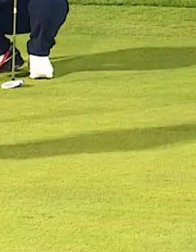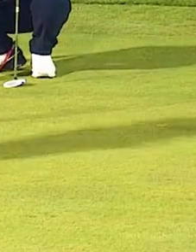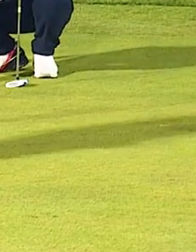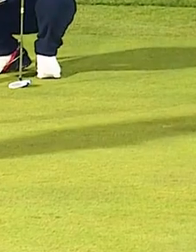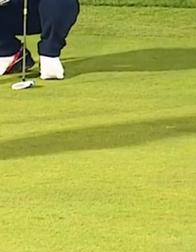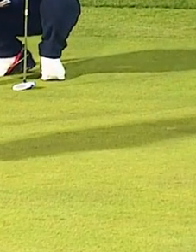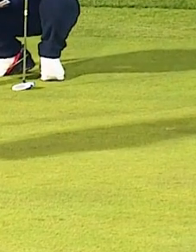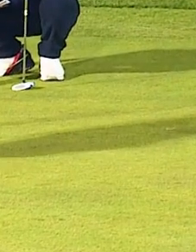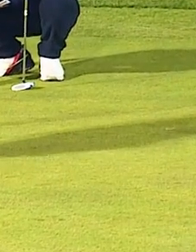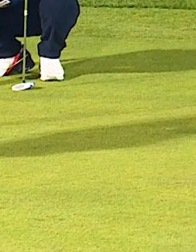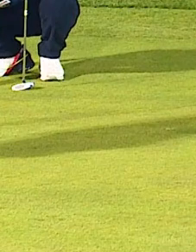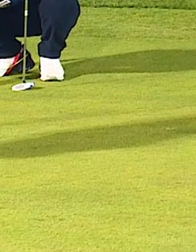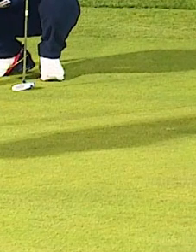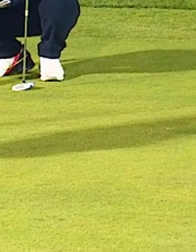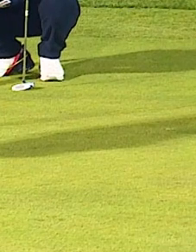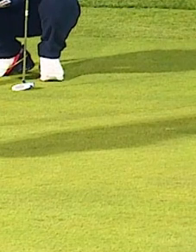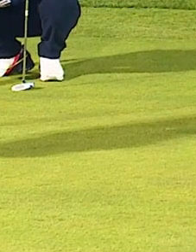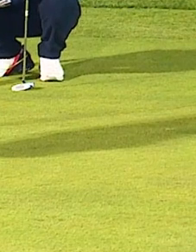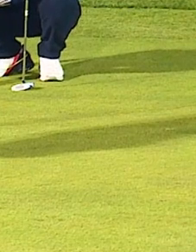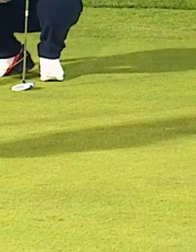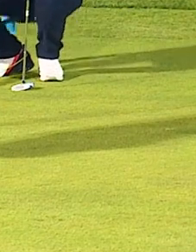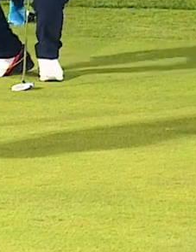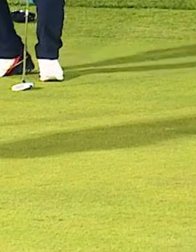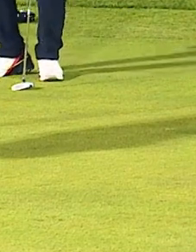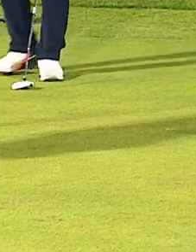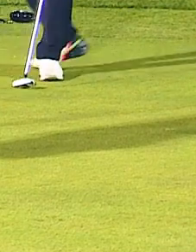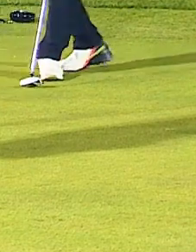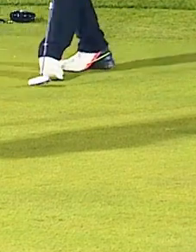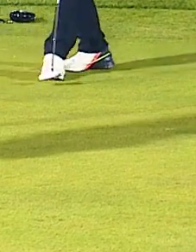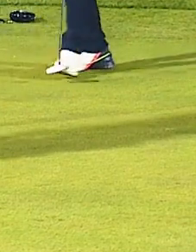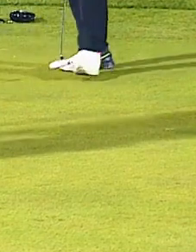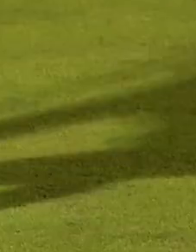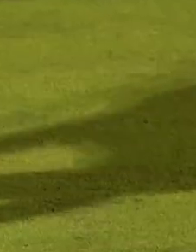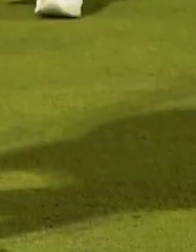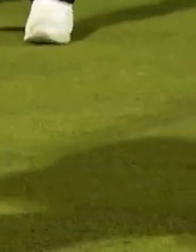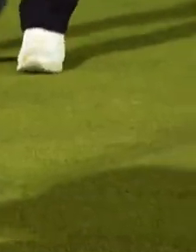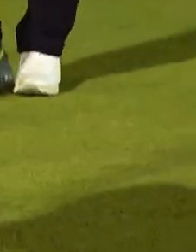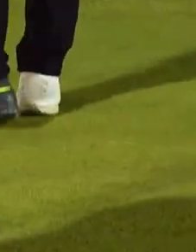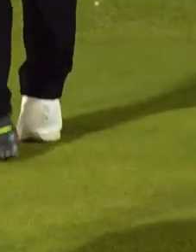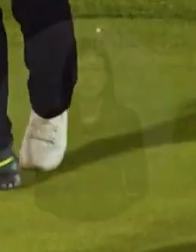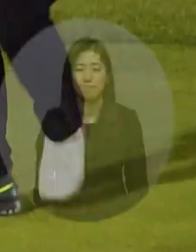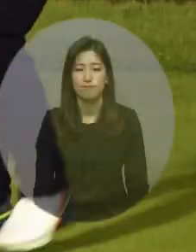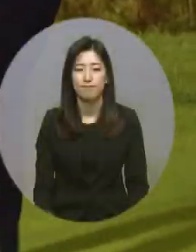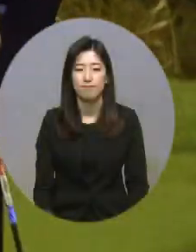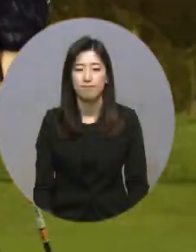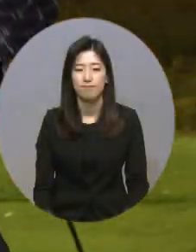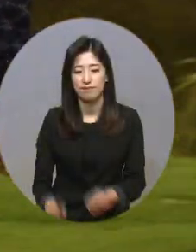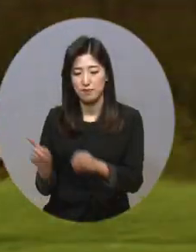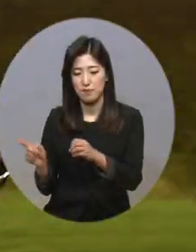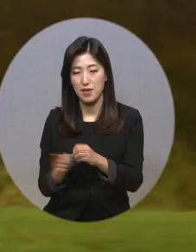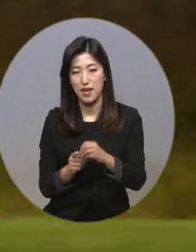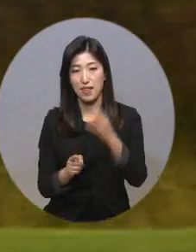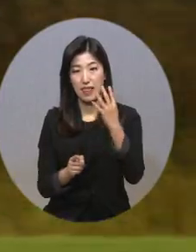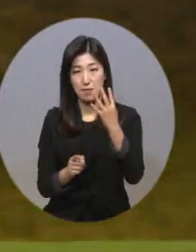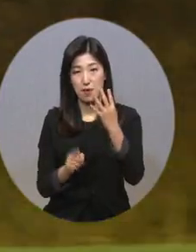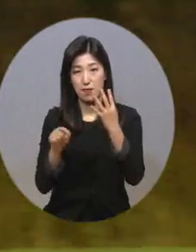뭐 뭐 있습니다 음 말 4